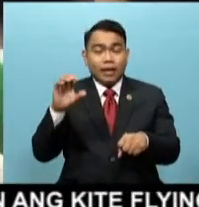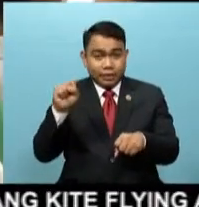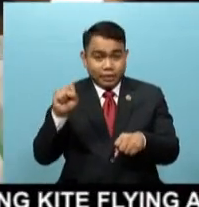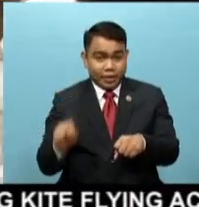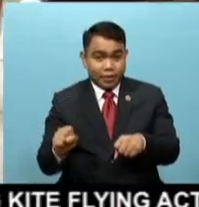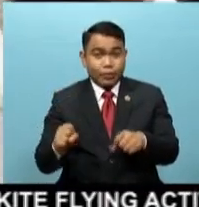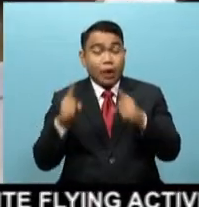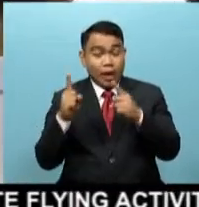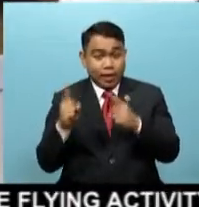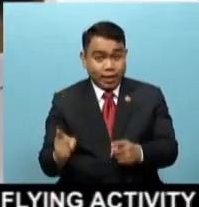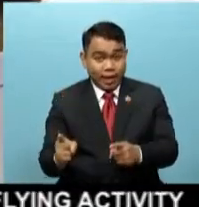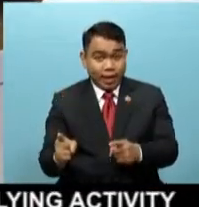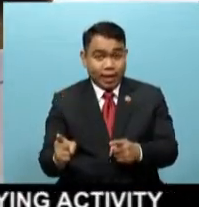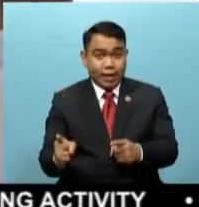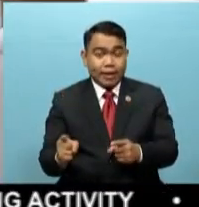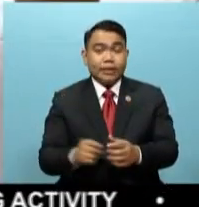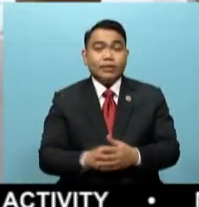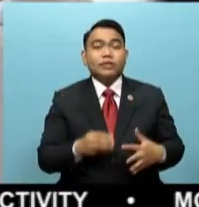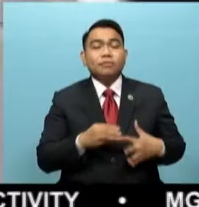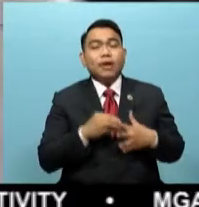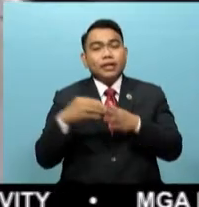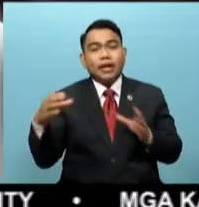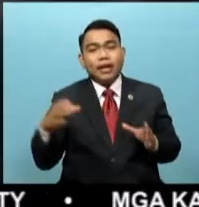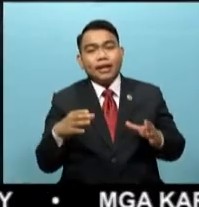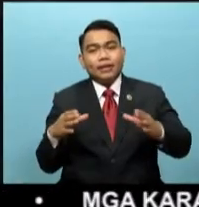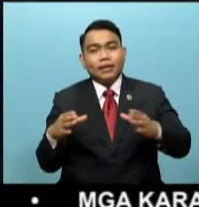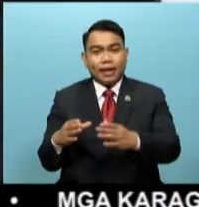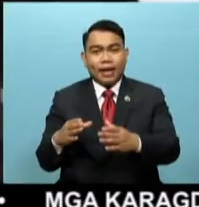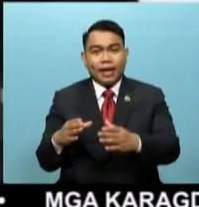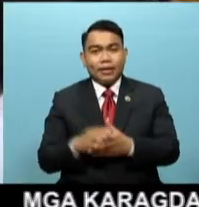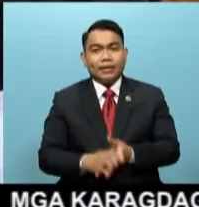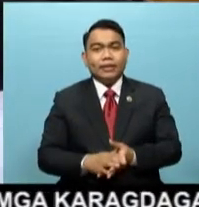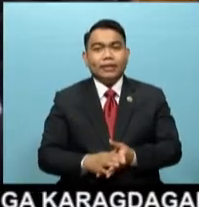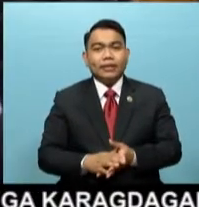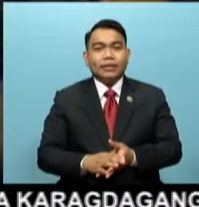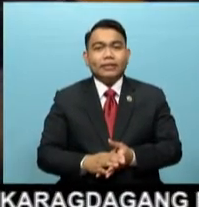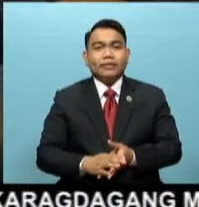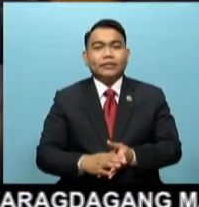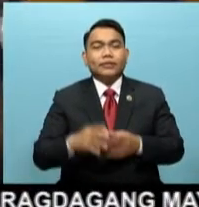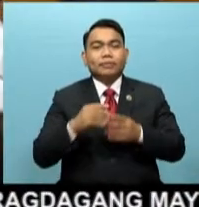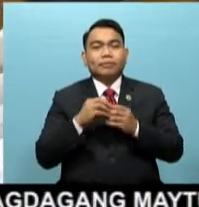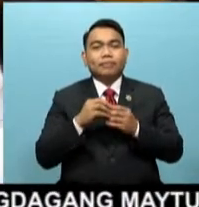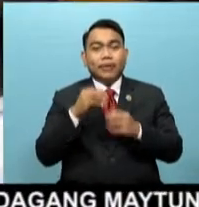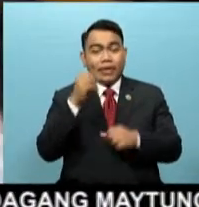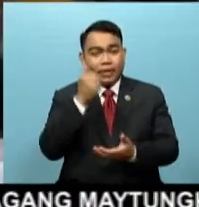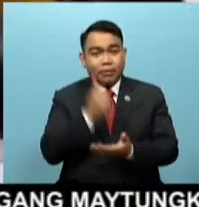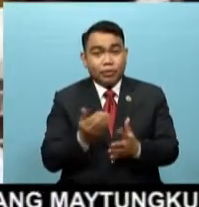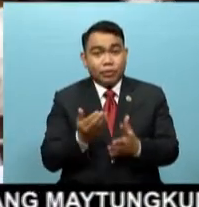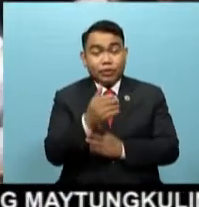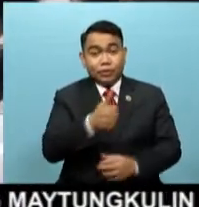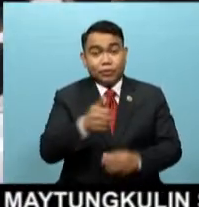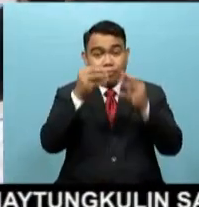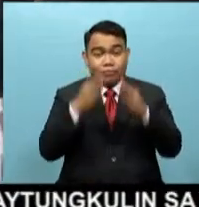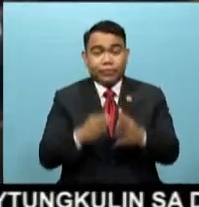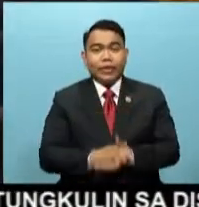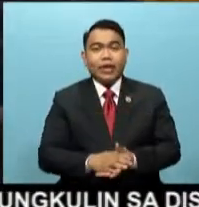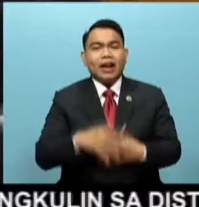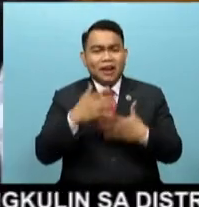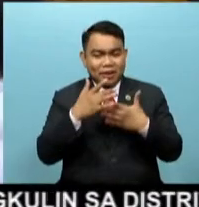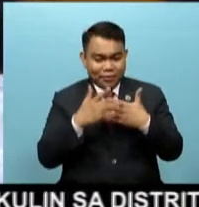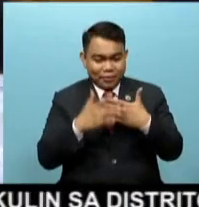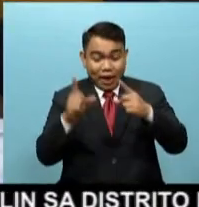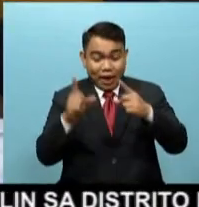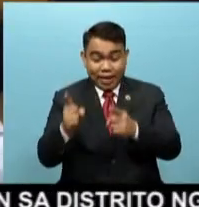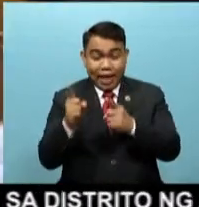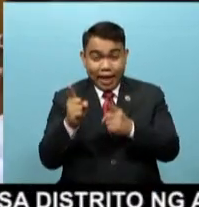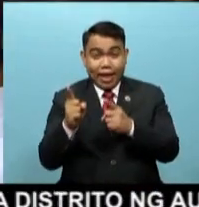ang tanging pagtitipon ng pinagtibay ng tagapamahalang pangkalahatan para sa kanila. Kabilang din sa mga maagang dumating sa banal na